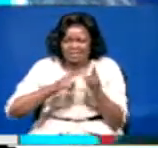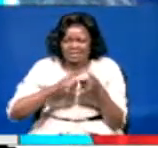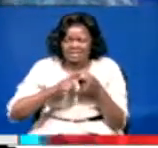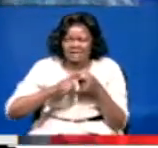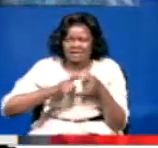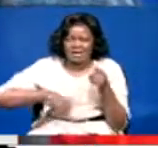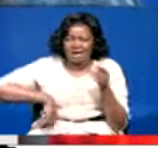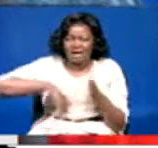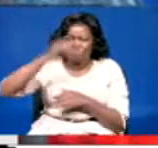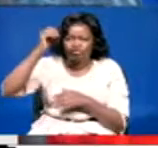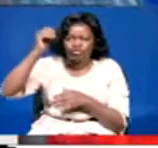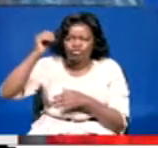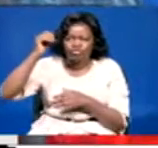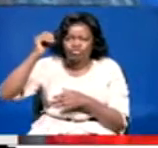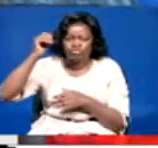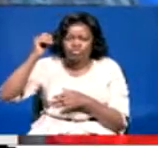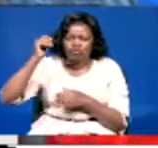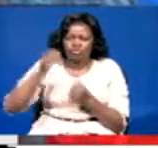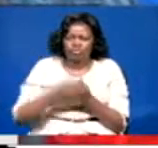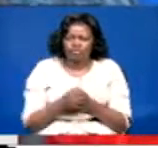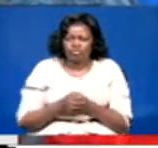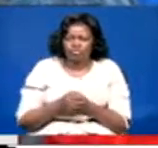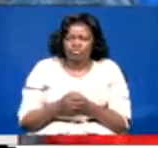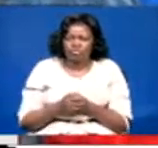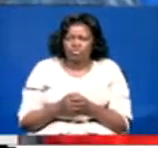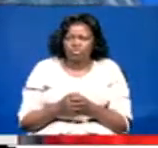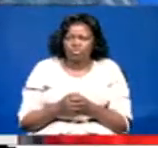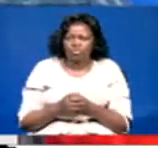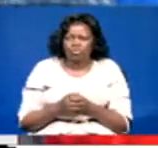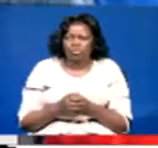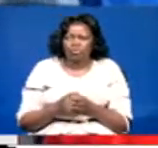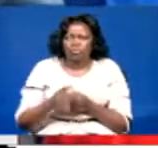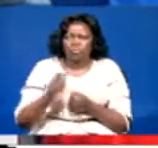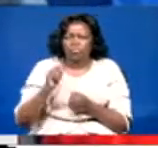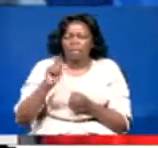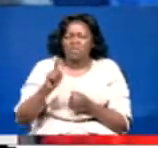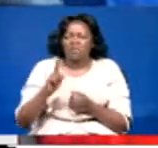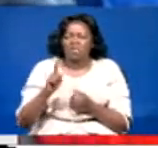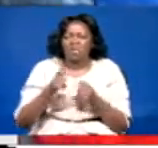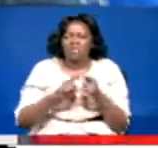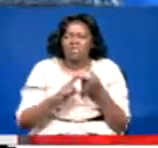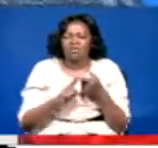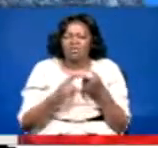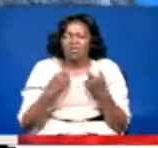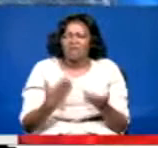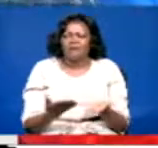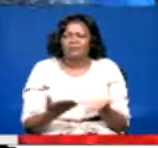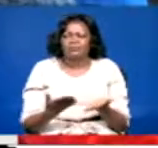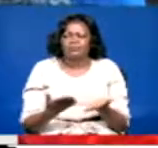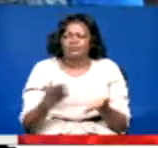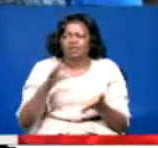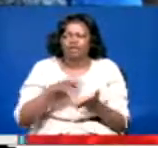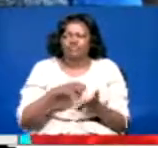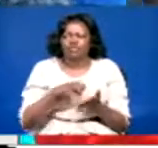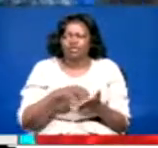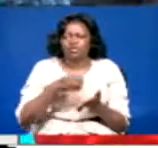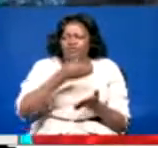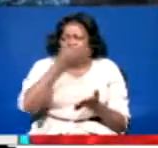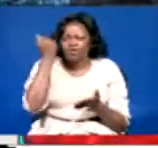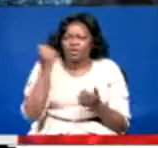kwa tunnel, kwa hadi tambaye tunaita kwa lugha ya kimombo kama tunnel. Sasa katika hiyo hali walikuwa wamesahau mawe,